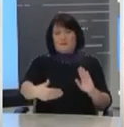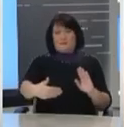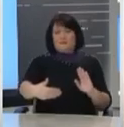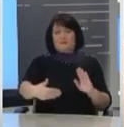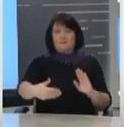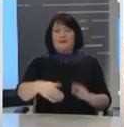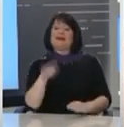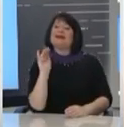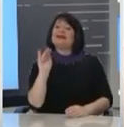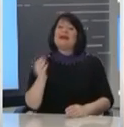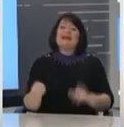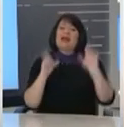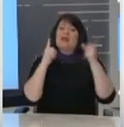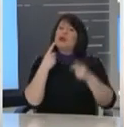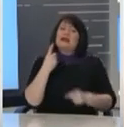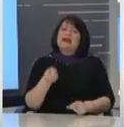Ρωτήσατε τη Νέα Δημοκρατία.